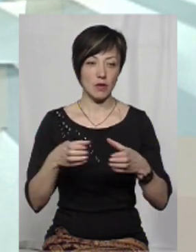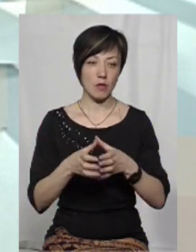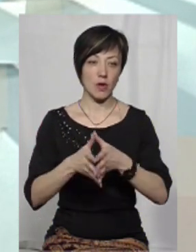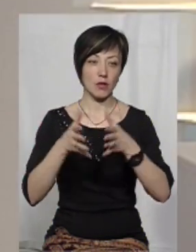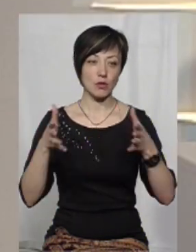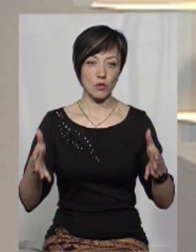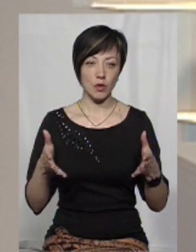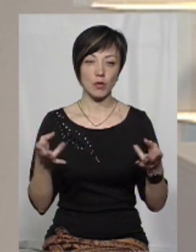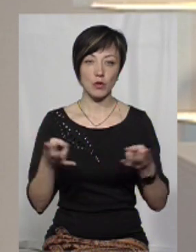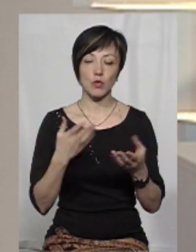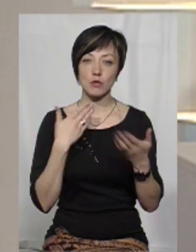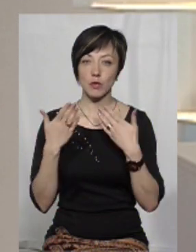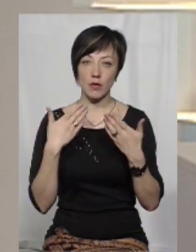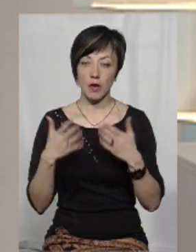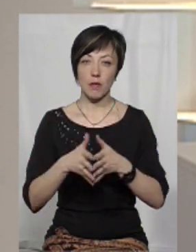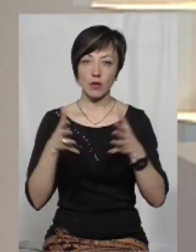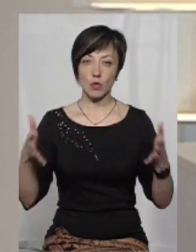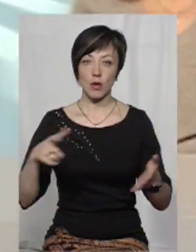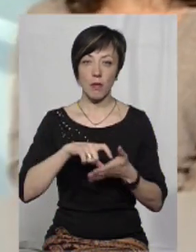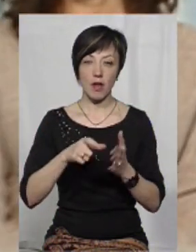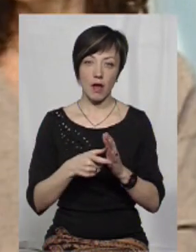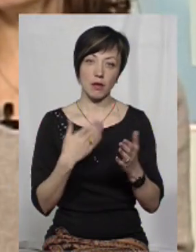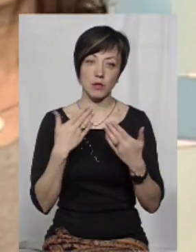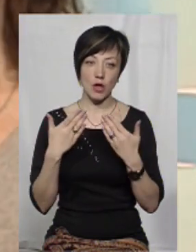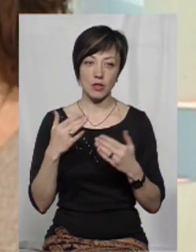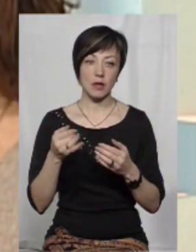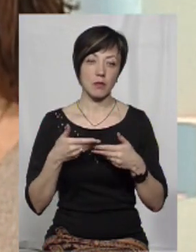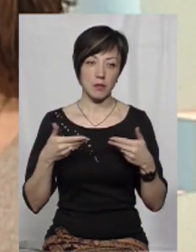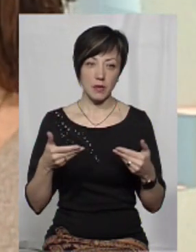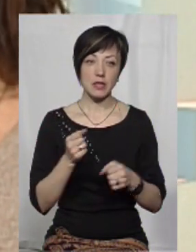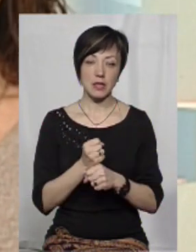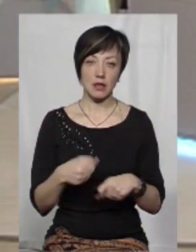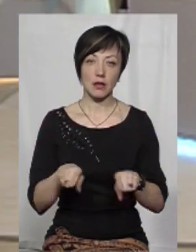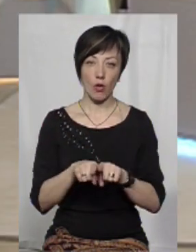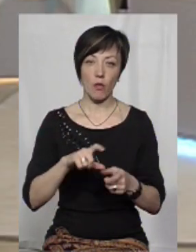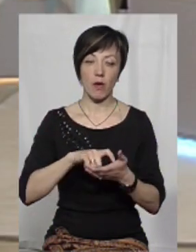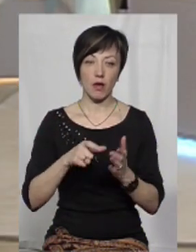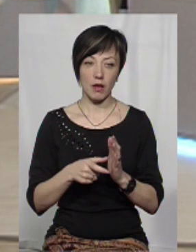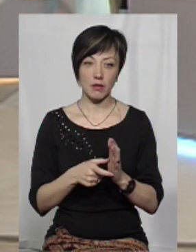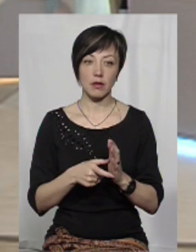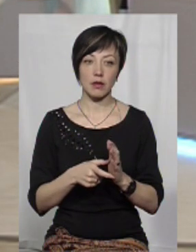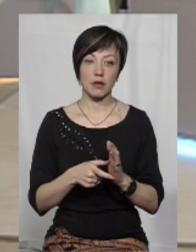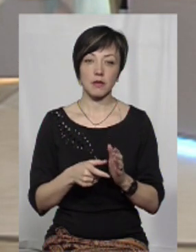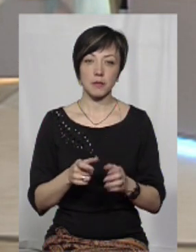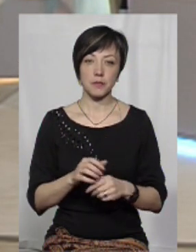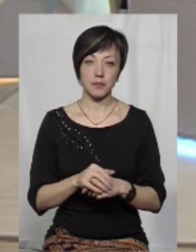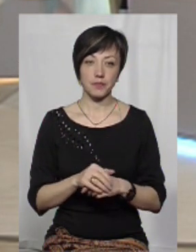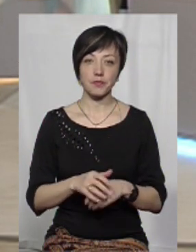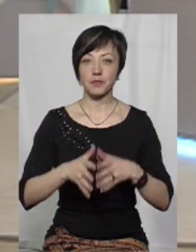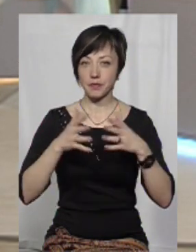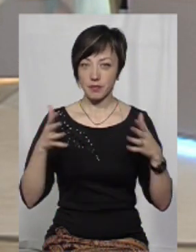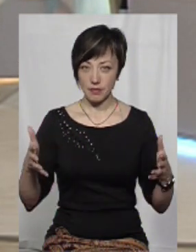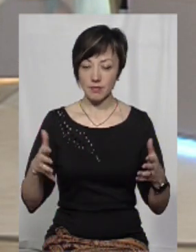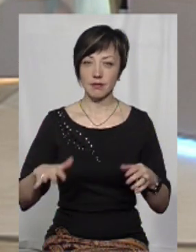просторной палате, да, так, в просторной палате и общаются, и мы сделали поставили такую палату, ну, довольно просторную,